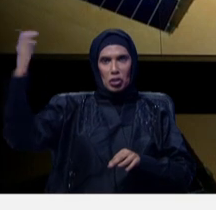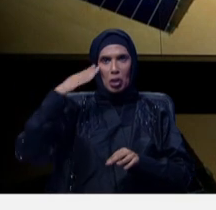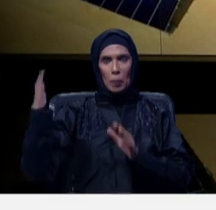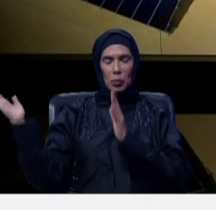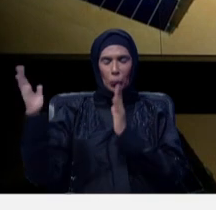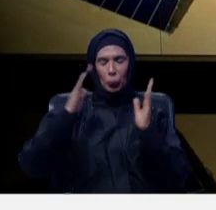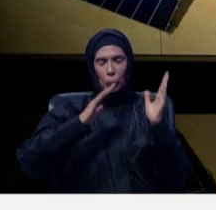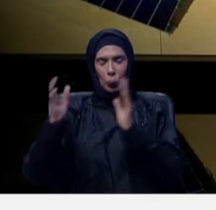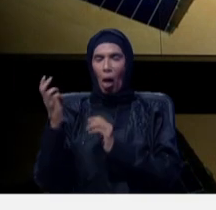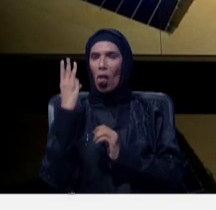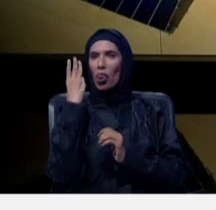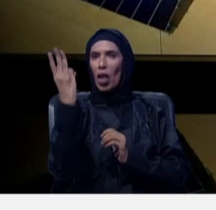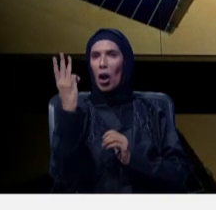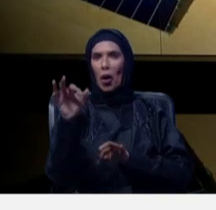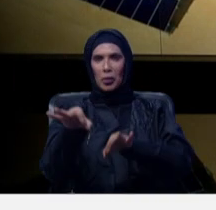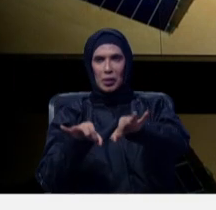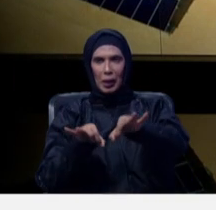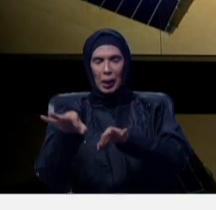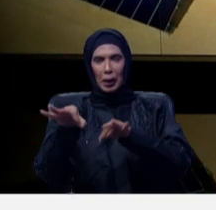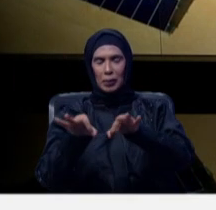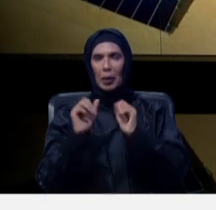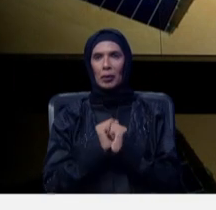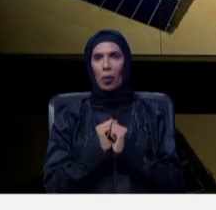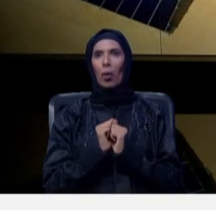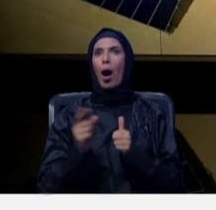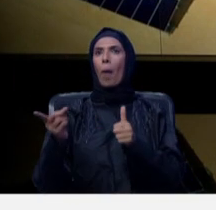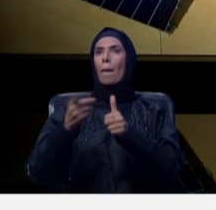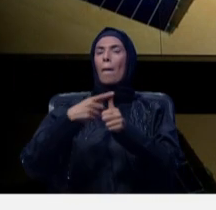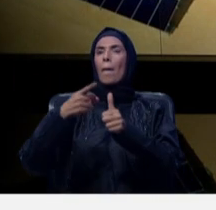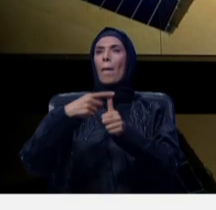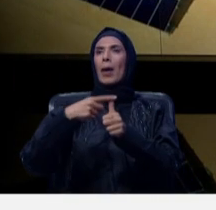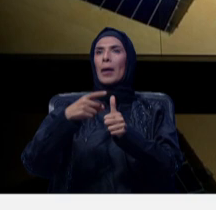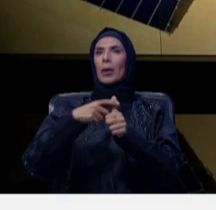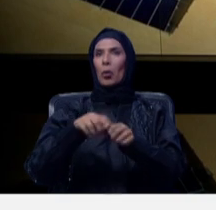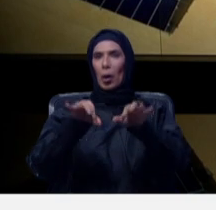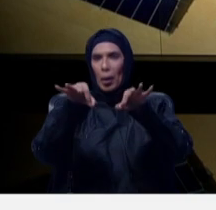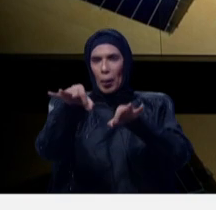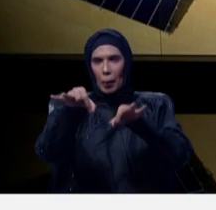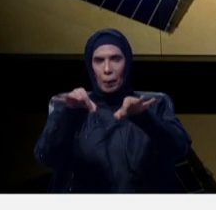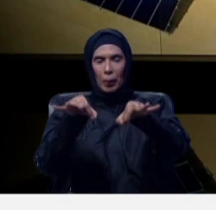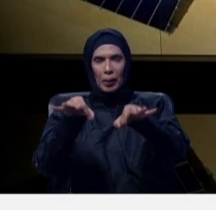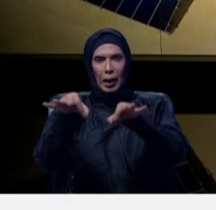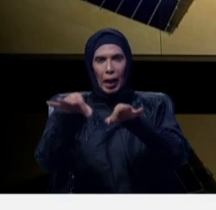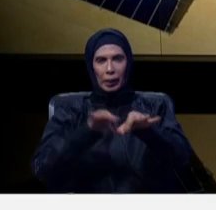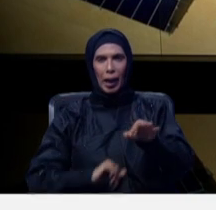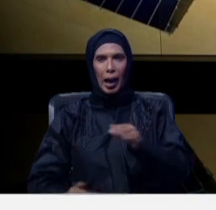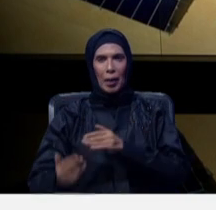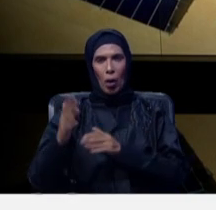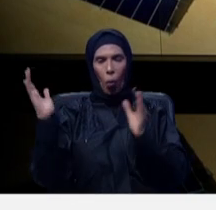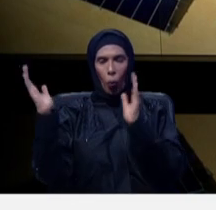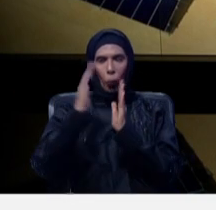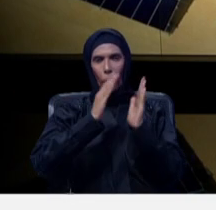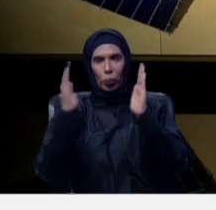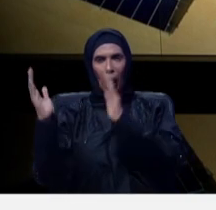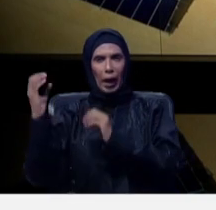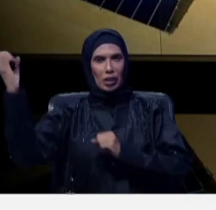ثلاث سياسات للطاقة المتجددة، فجاءت أولها معايير دمج حلول الطاقة المتجددة في المباني